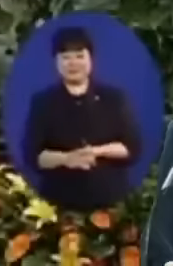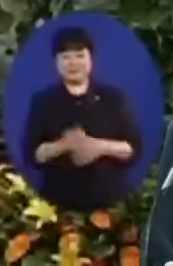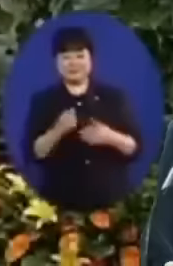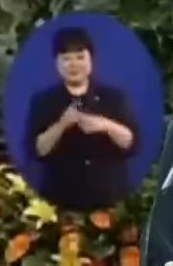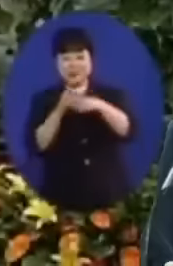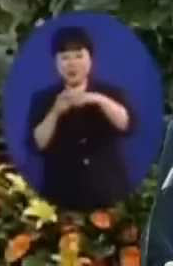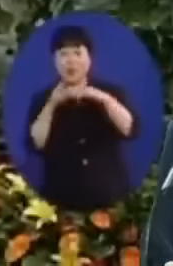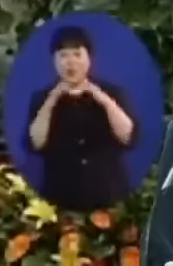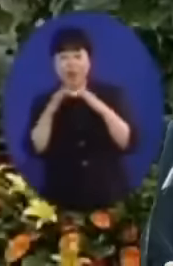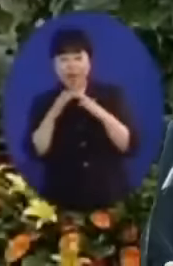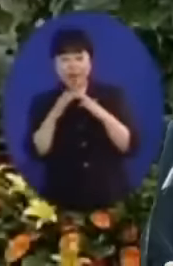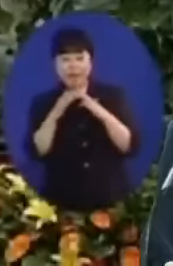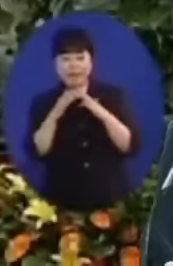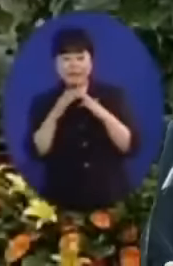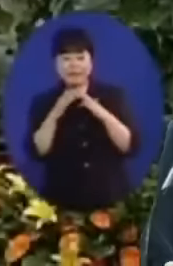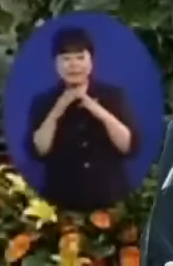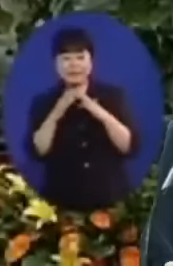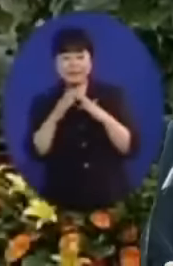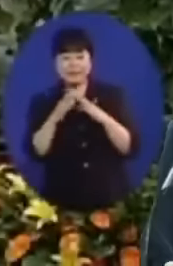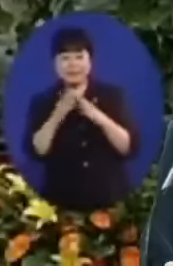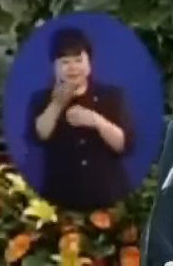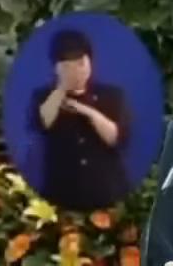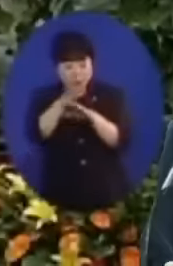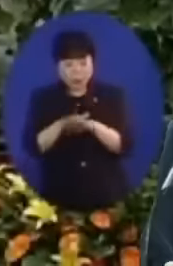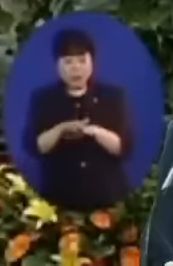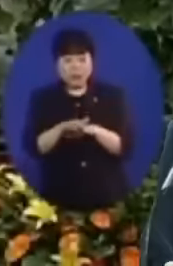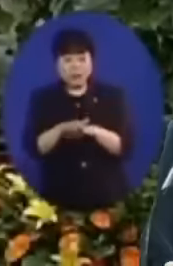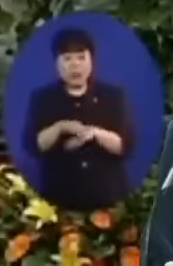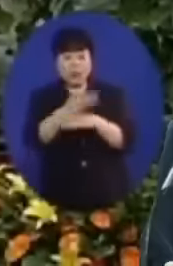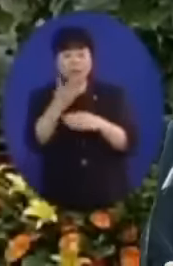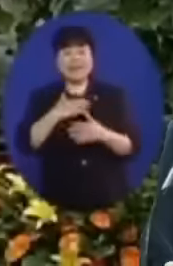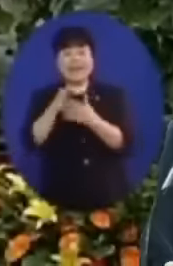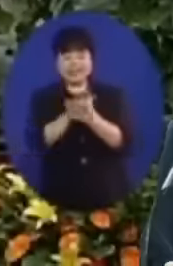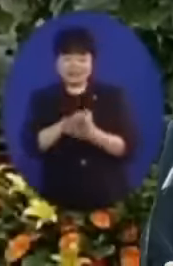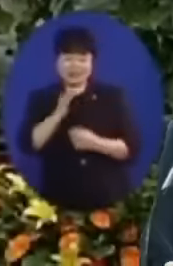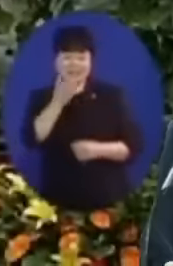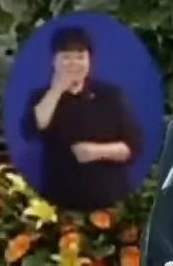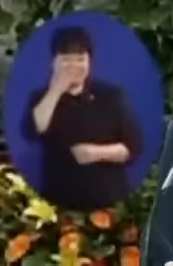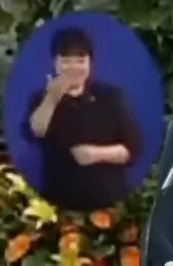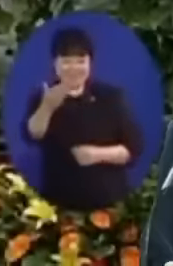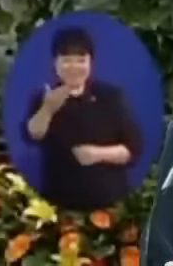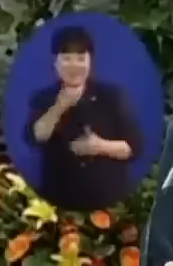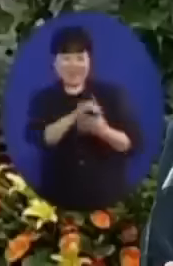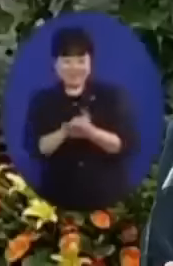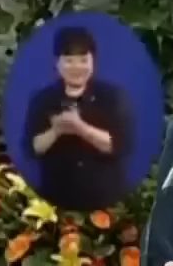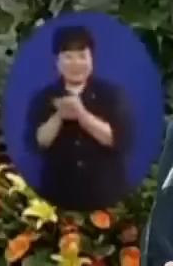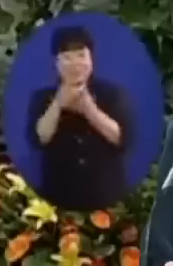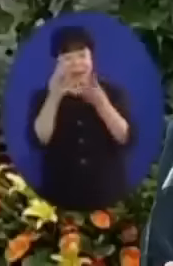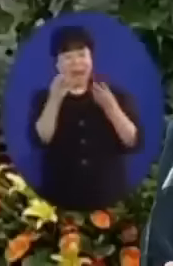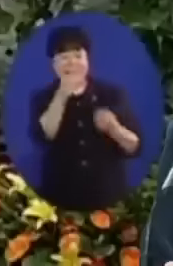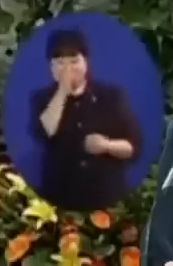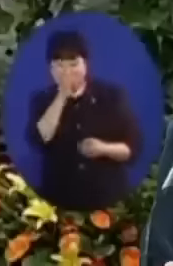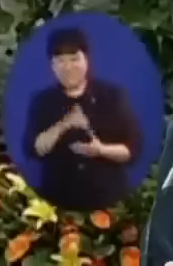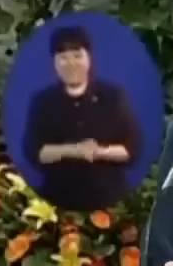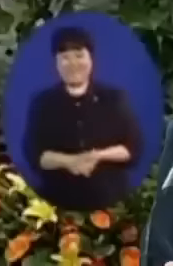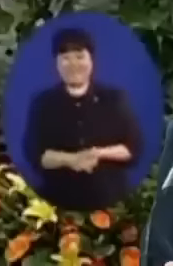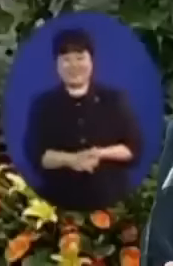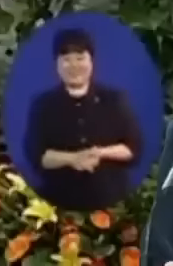그리고 교회에 성도들은 모두 다 나의 친구가 될 수 있습니다. 친구가 득실거립니다.